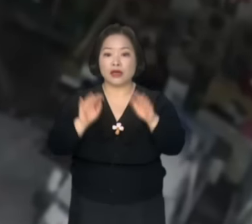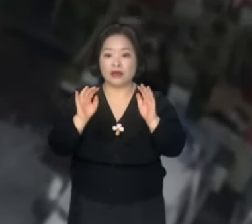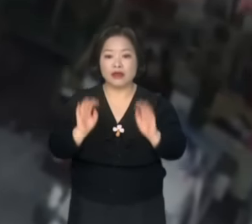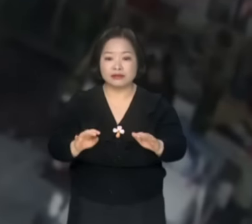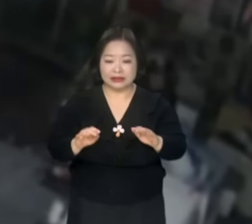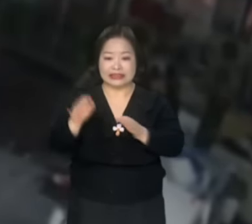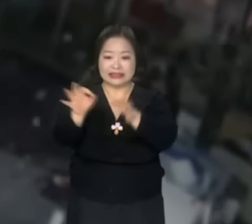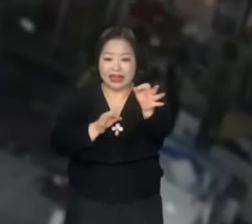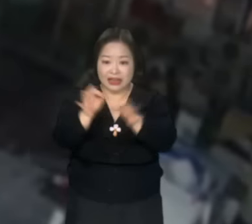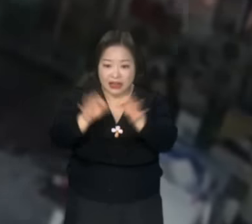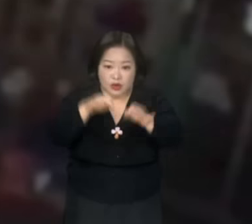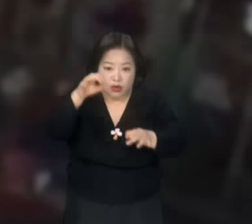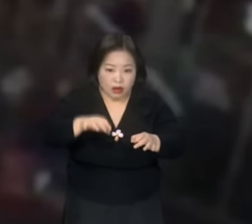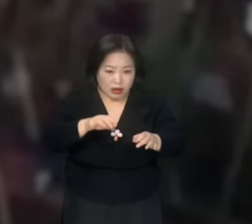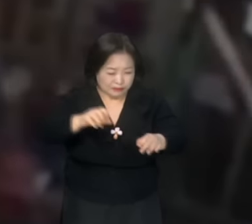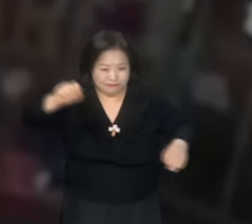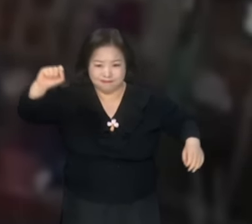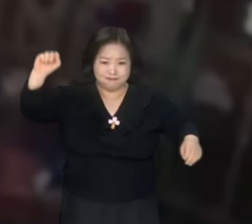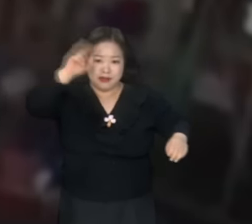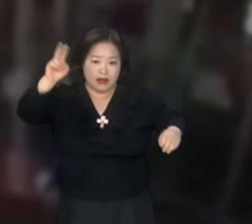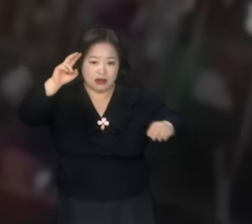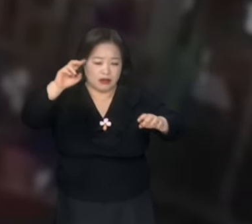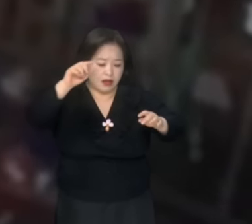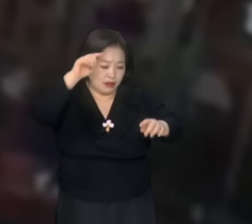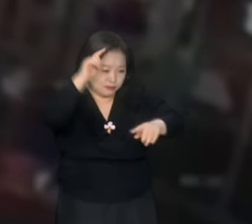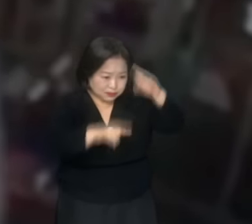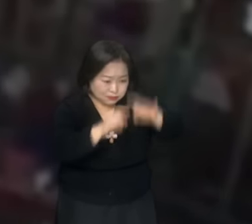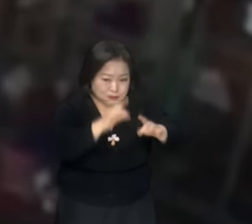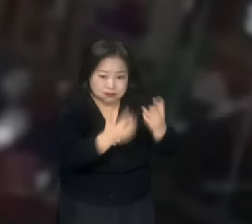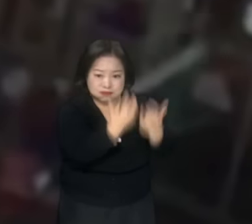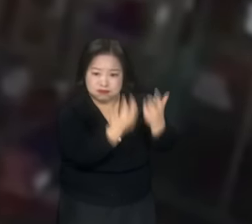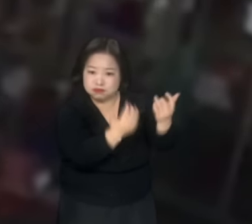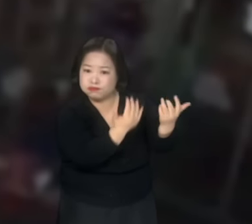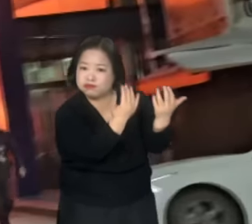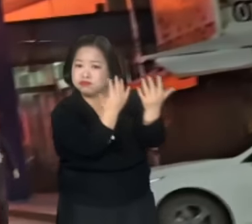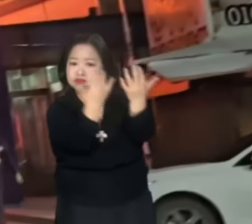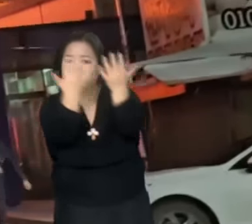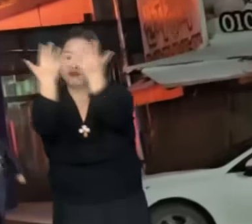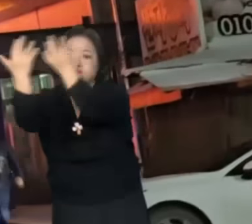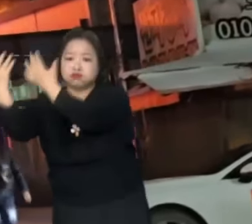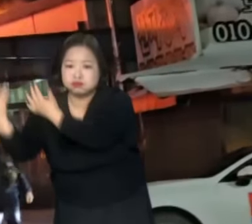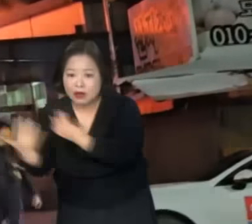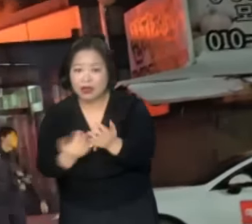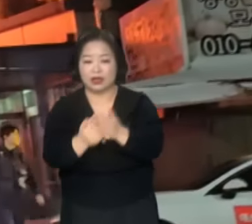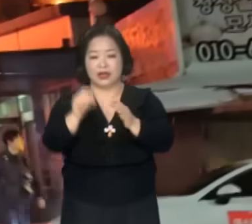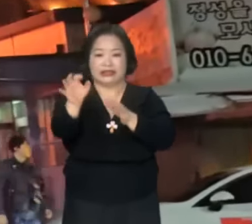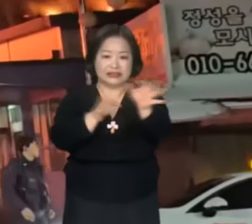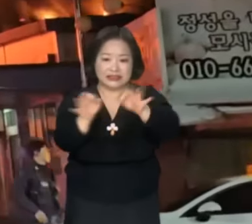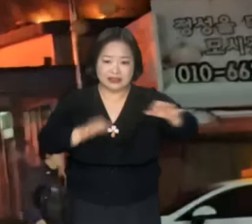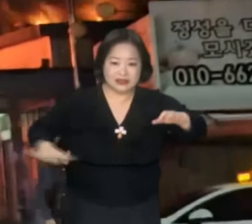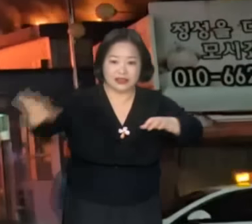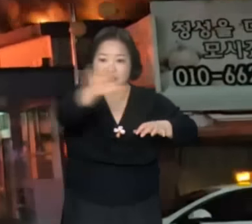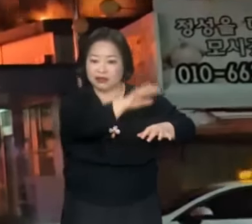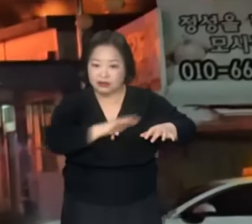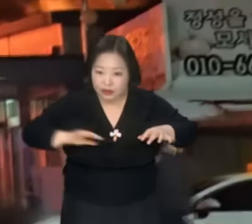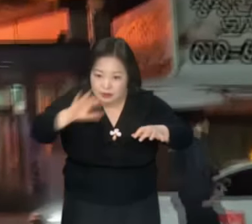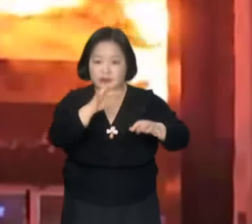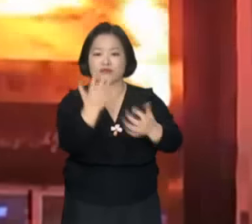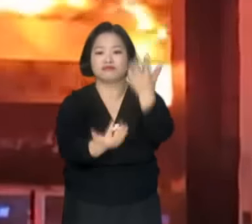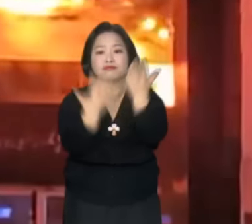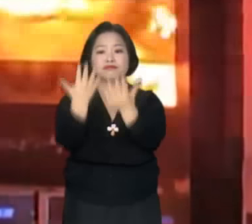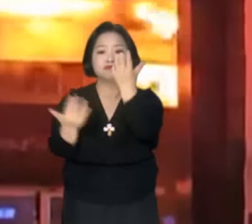상가 안에서 작은 불꽃이 일더니 몇 분도 되지 않아 불길이 주변으로 번집니다. 시장은 순식간에 시뻘건 불길에